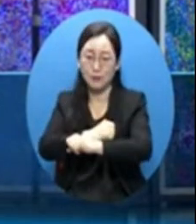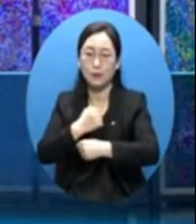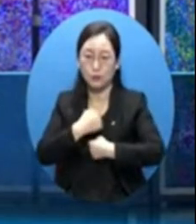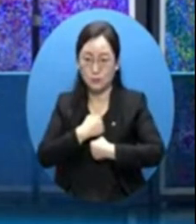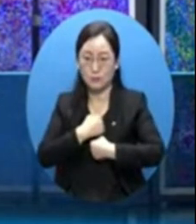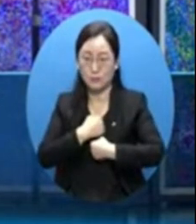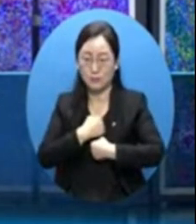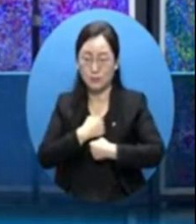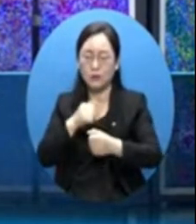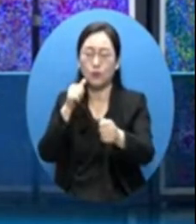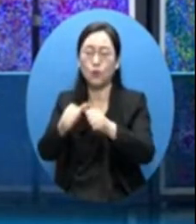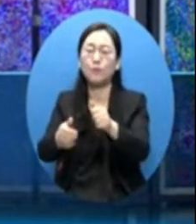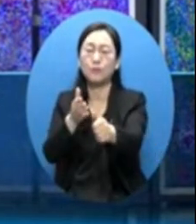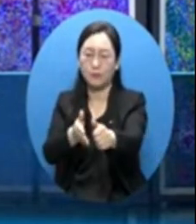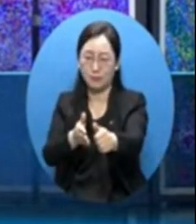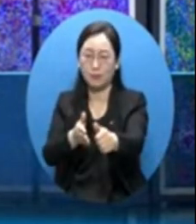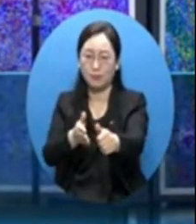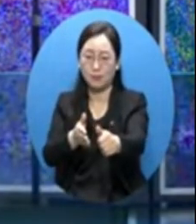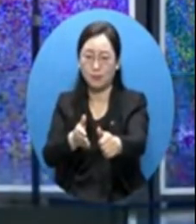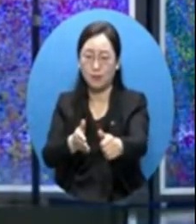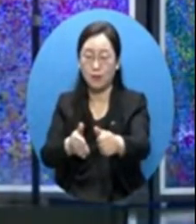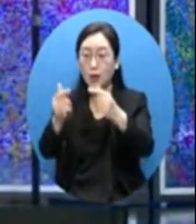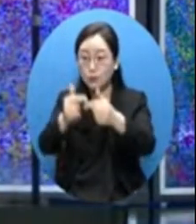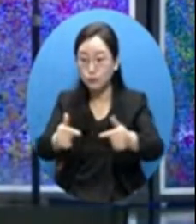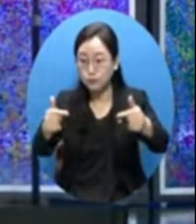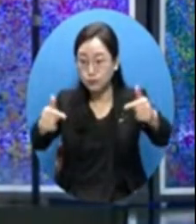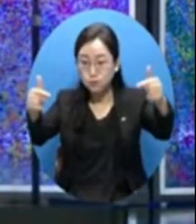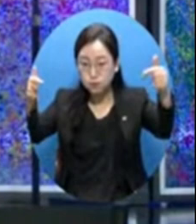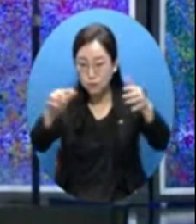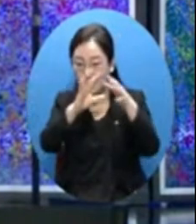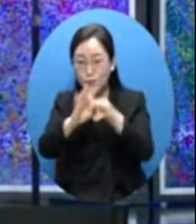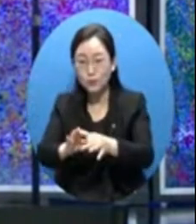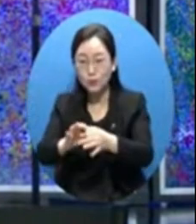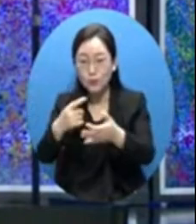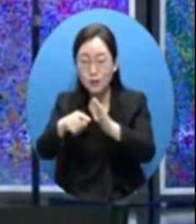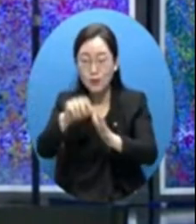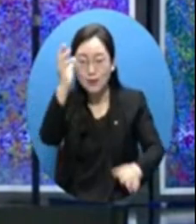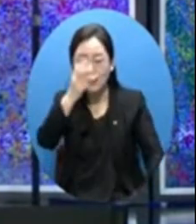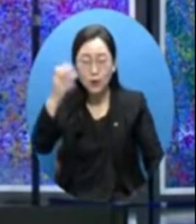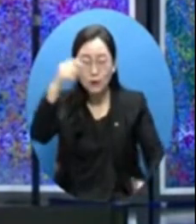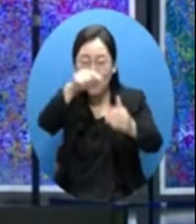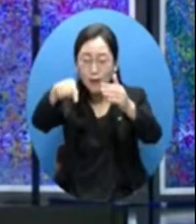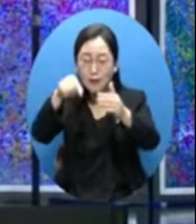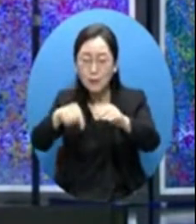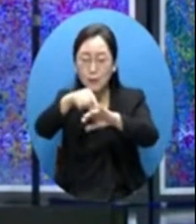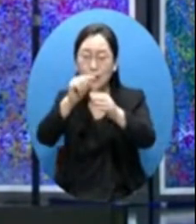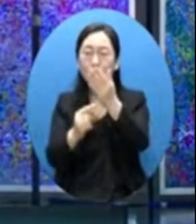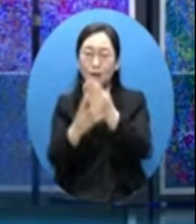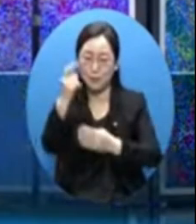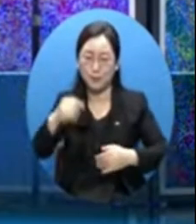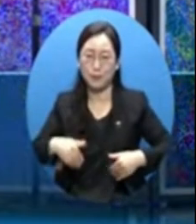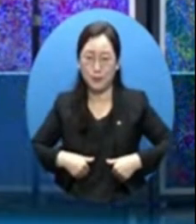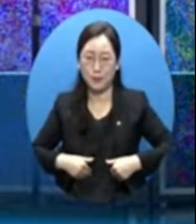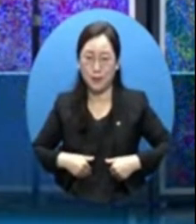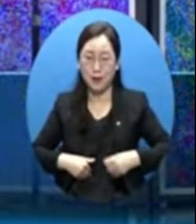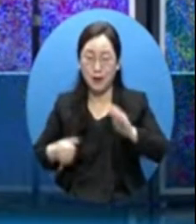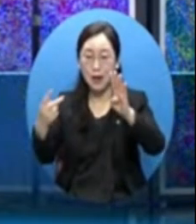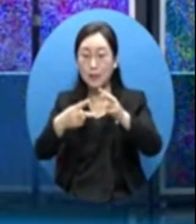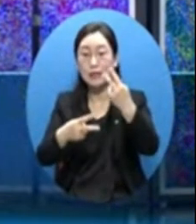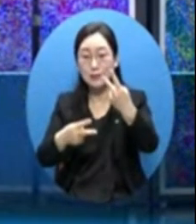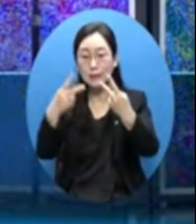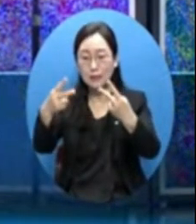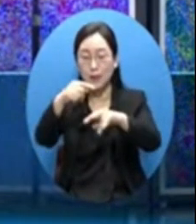갈라디아서는 권면하고 있는 것입니다. 부흥에서 계속 확산되기 위해서 우리는 성령 안에서 한 마음을 이루어야 됩니다. 빌립보서 2장 2절입니다.